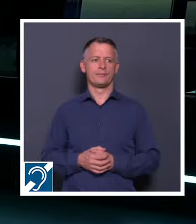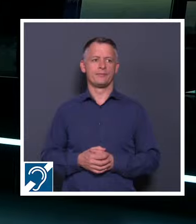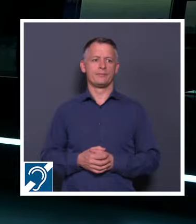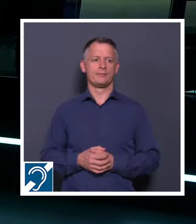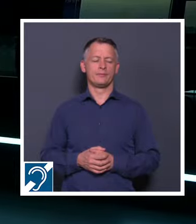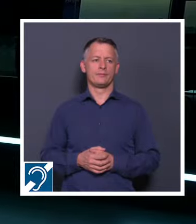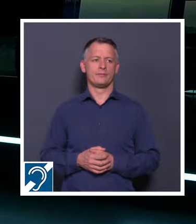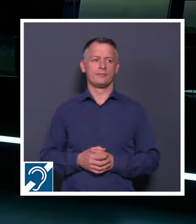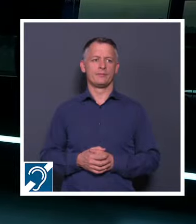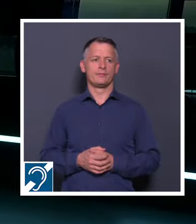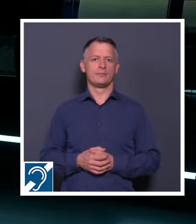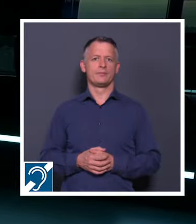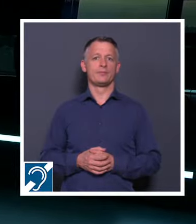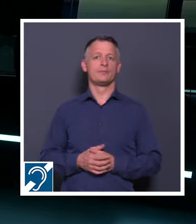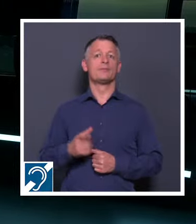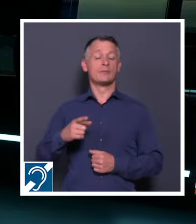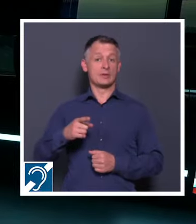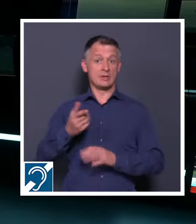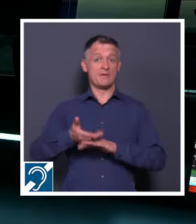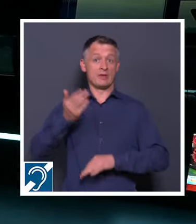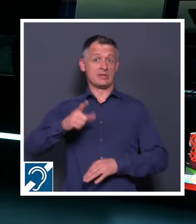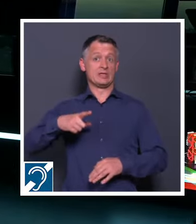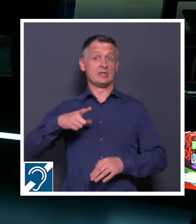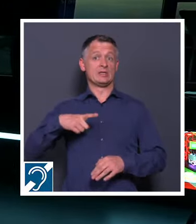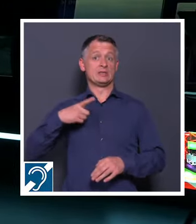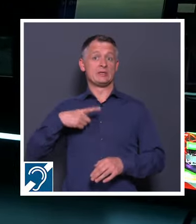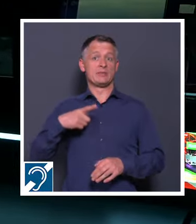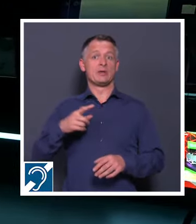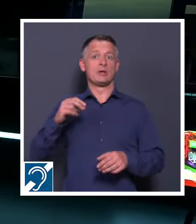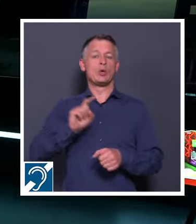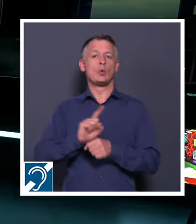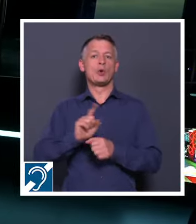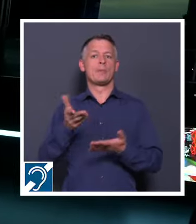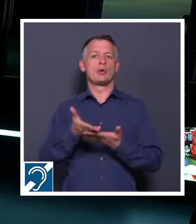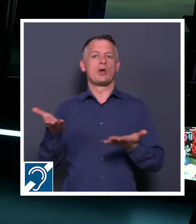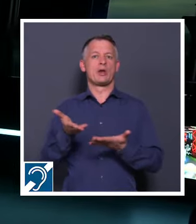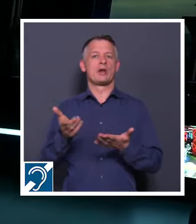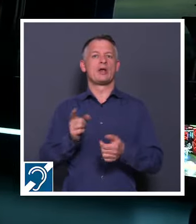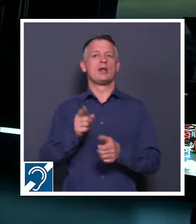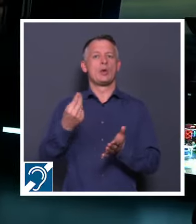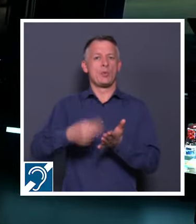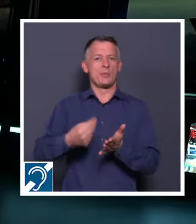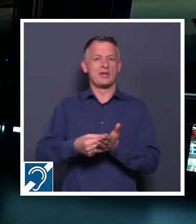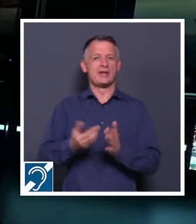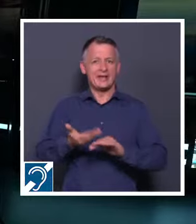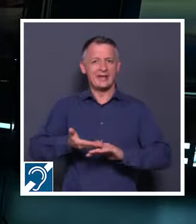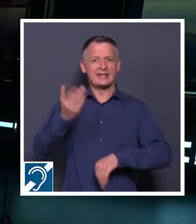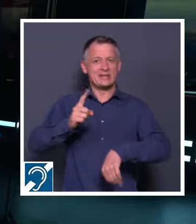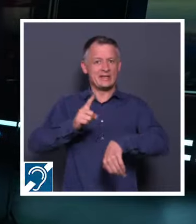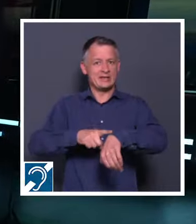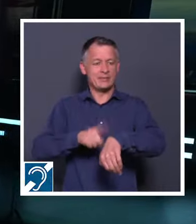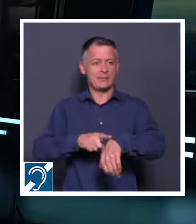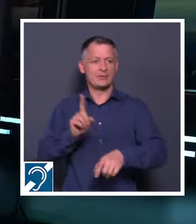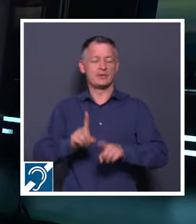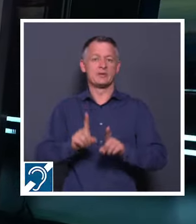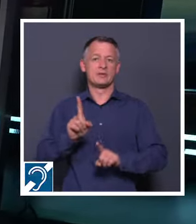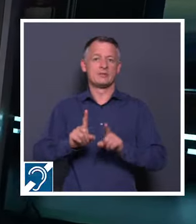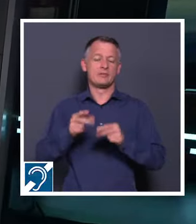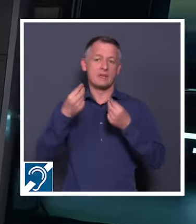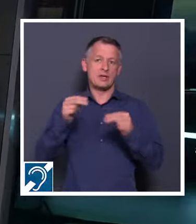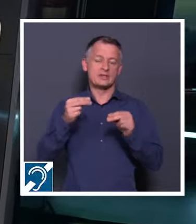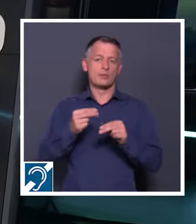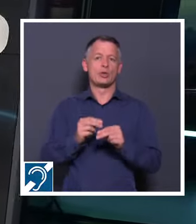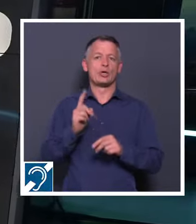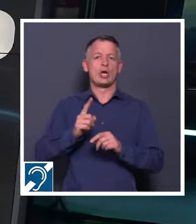Sigur. Inflația înseamnă că prețurile pentru lucrurile pe care le cumperi cresc în timp. De exemplu, dacă o înghețată